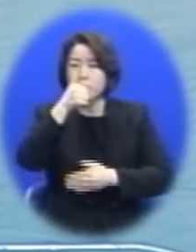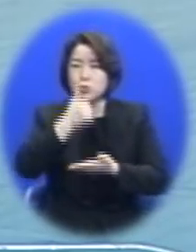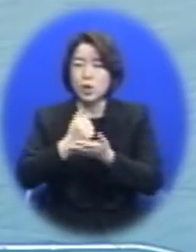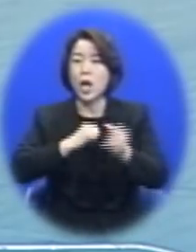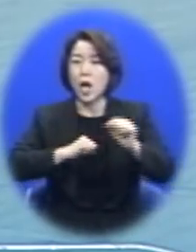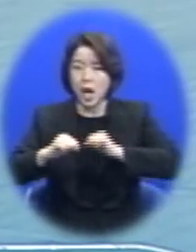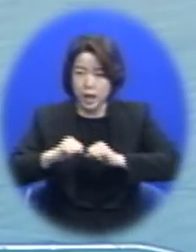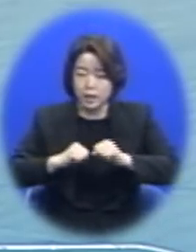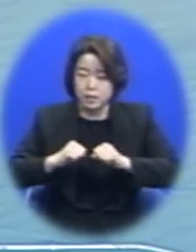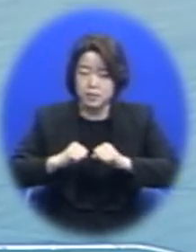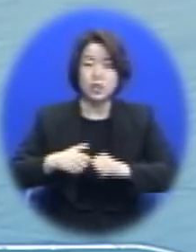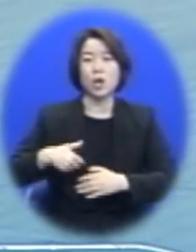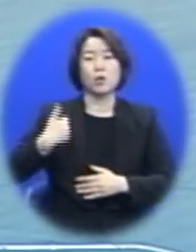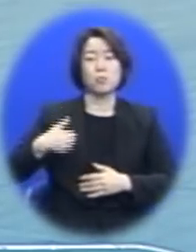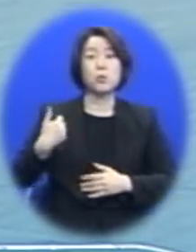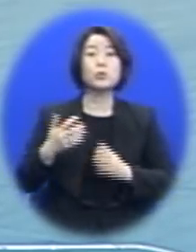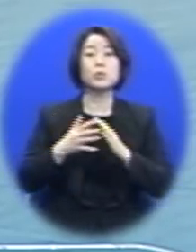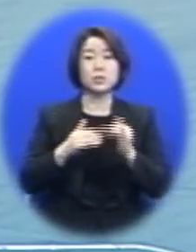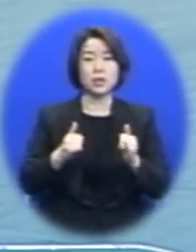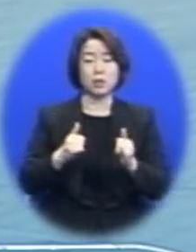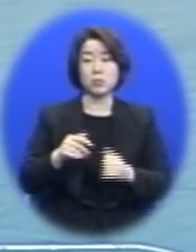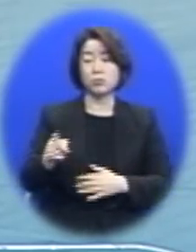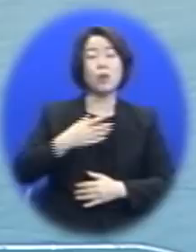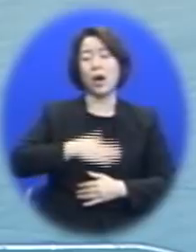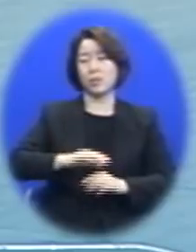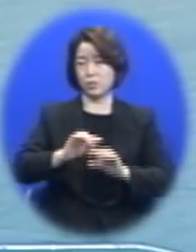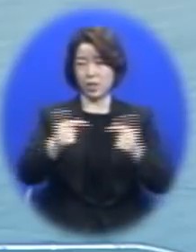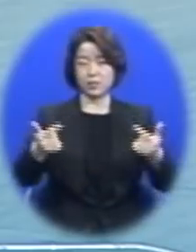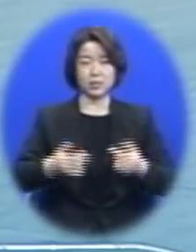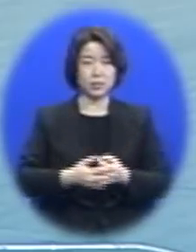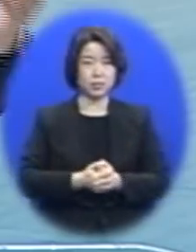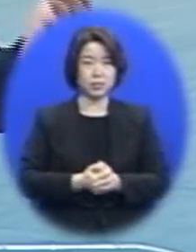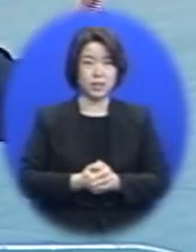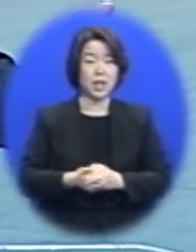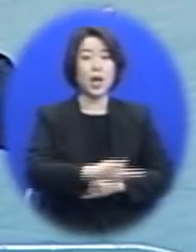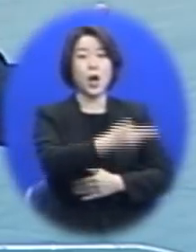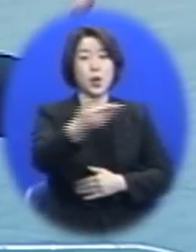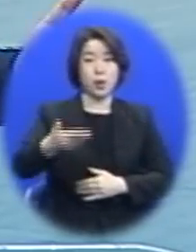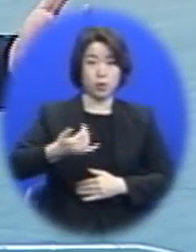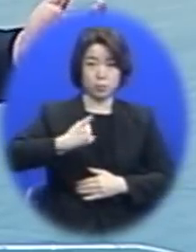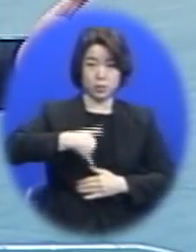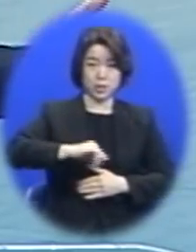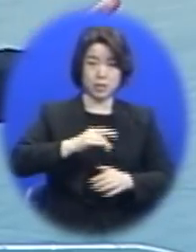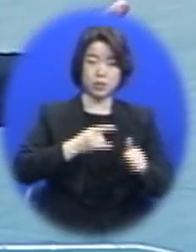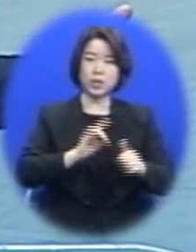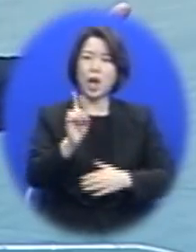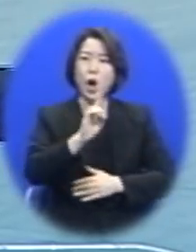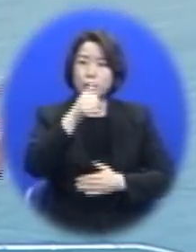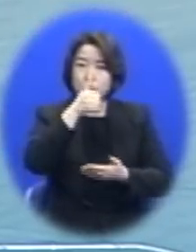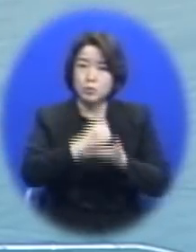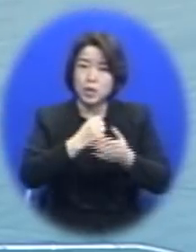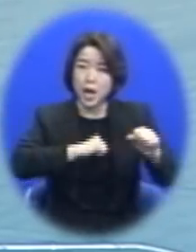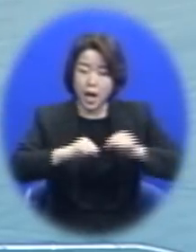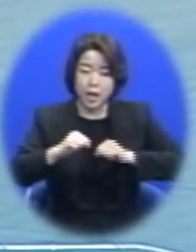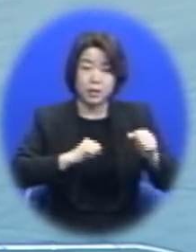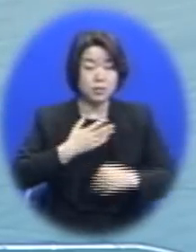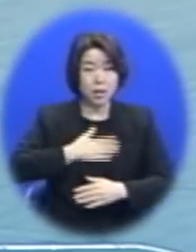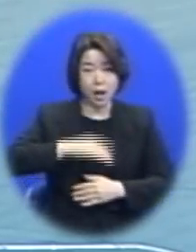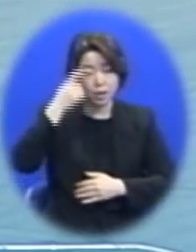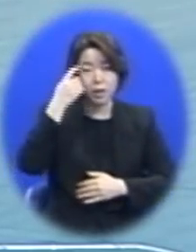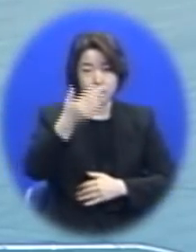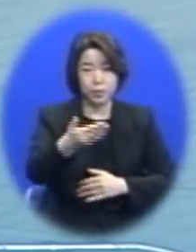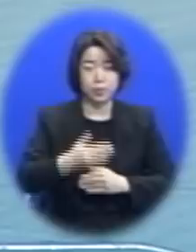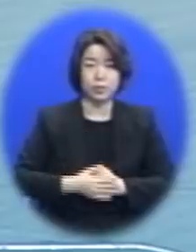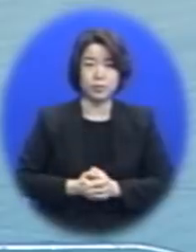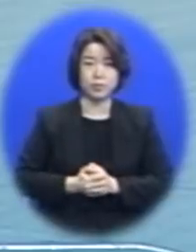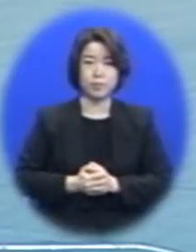모르는 사람은 아는 게 아닙니다 여러분 여러분 자녀들에게 어떤 죄를 지었는지 아십니까